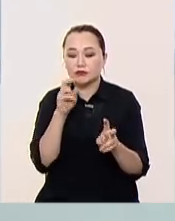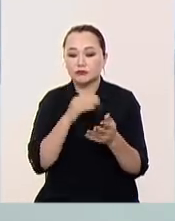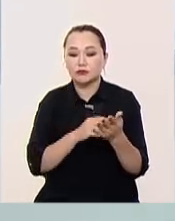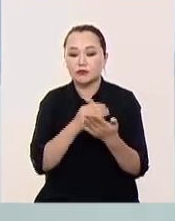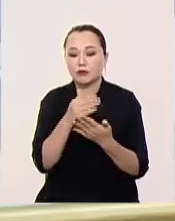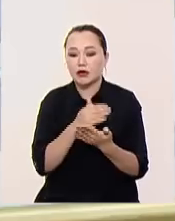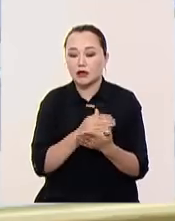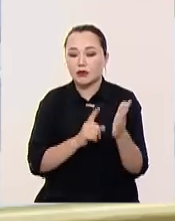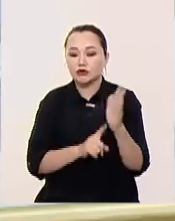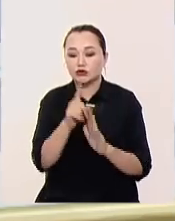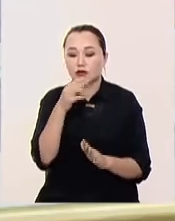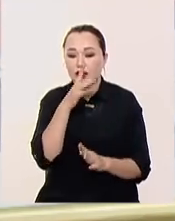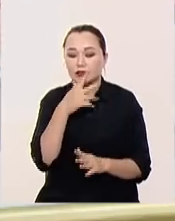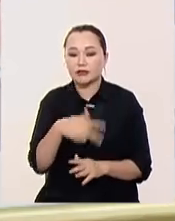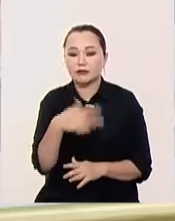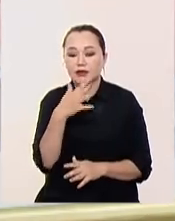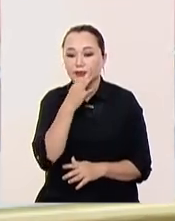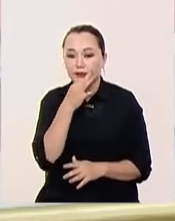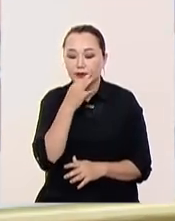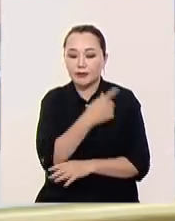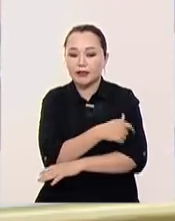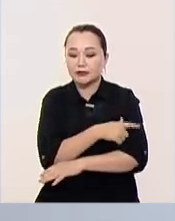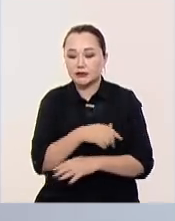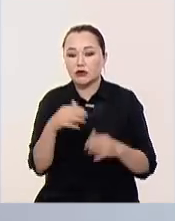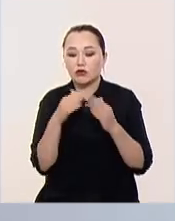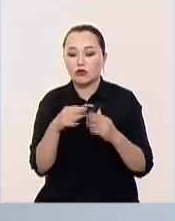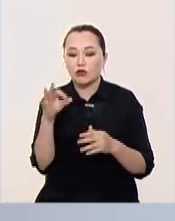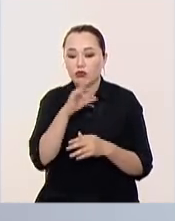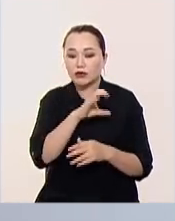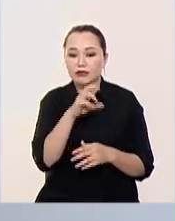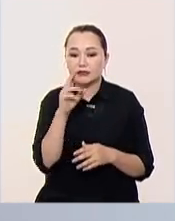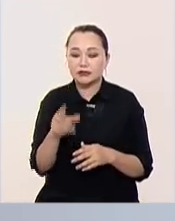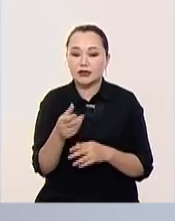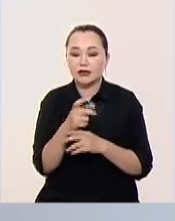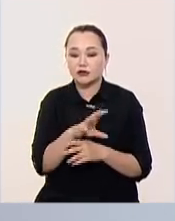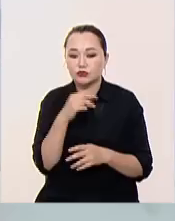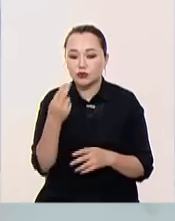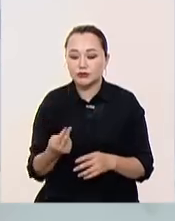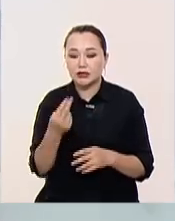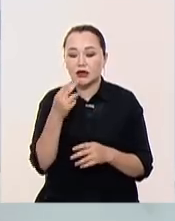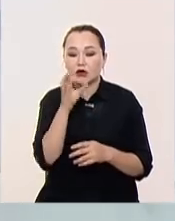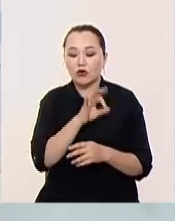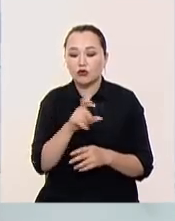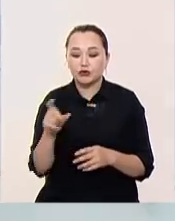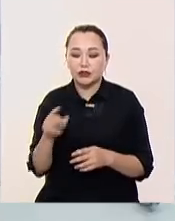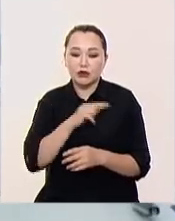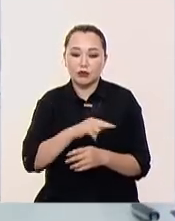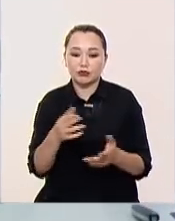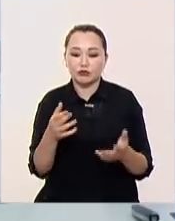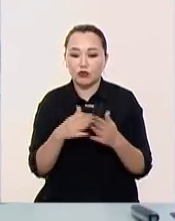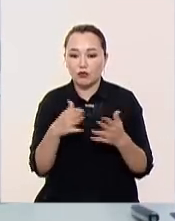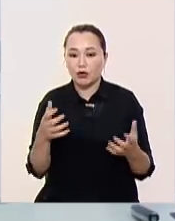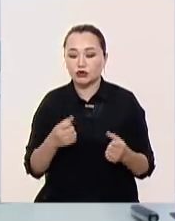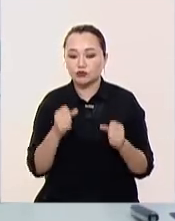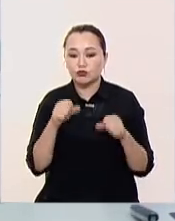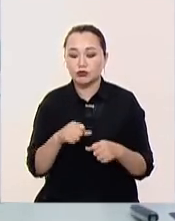Жоба аясында жасы 35-ке толмаған медицина, тұрғын үй коммуналдық шаруашылығы және әлеуметтік орталықтардың мамандары үйлі бола алады.